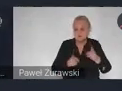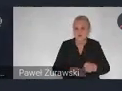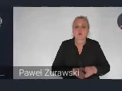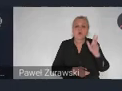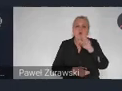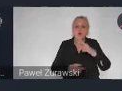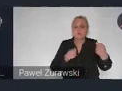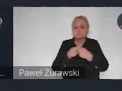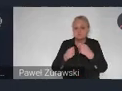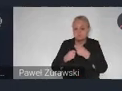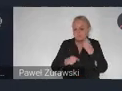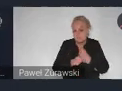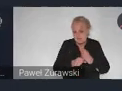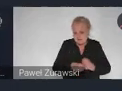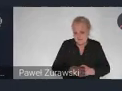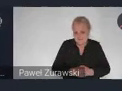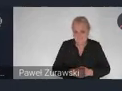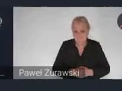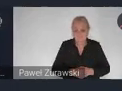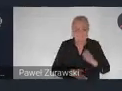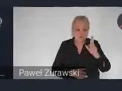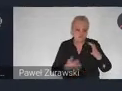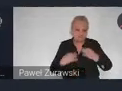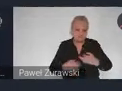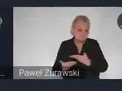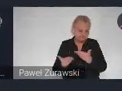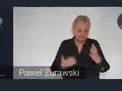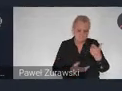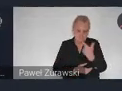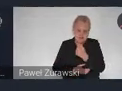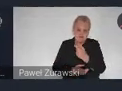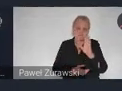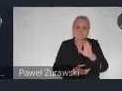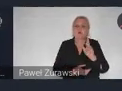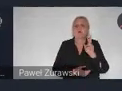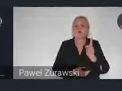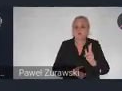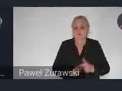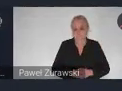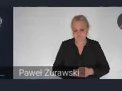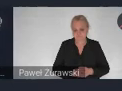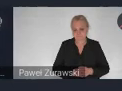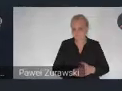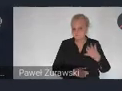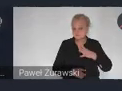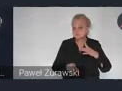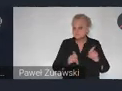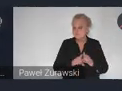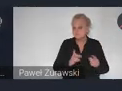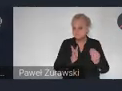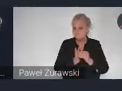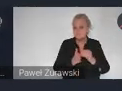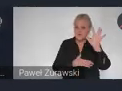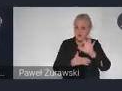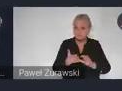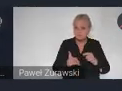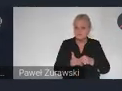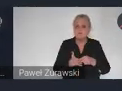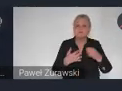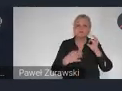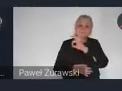państwo współpracują której z państwa partnerem warto Również tutaj opisać